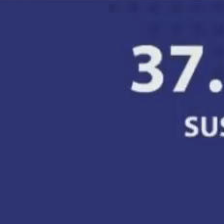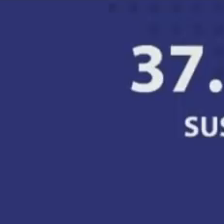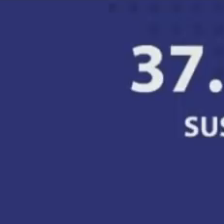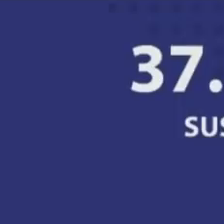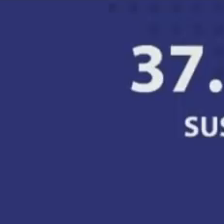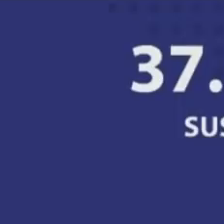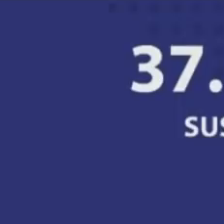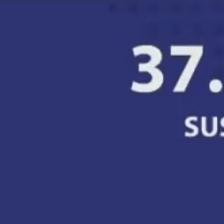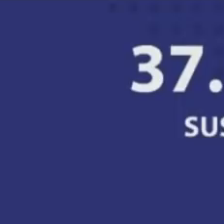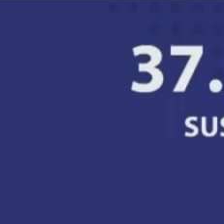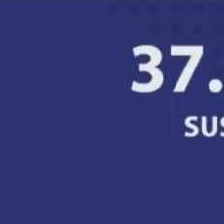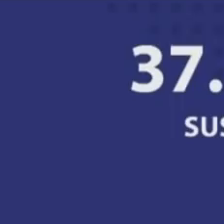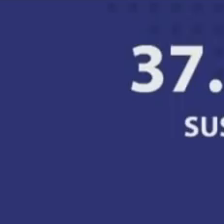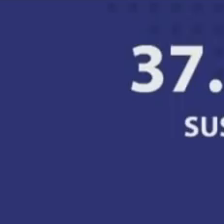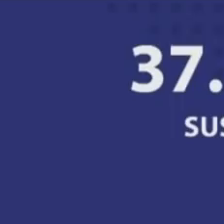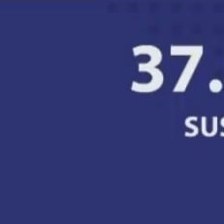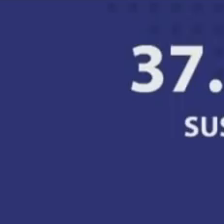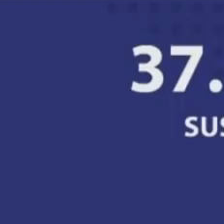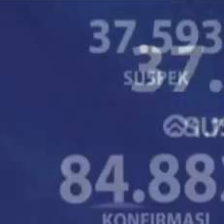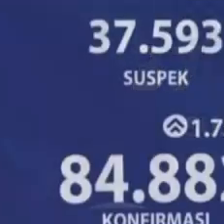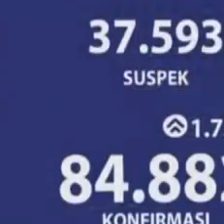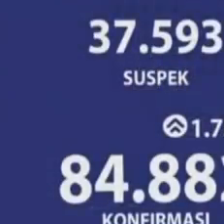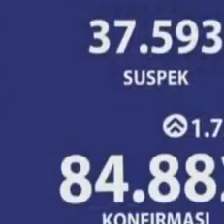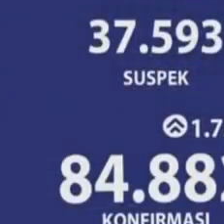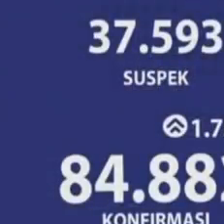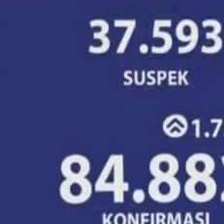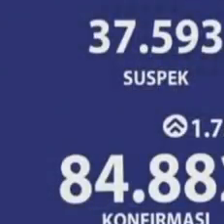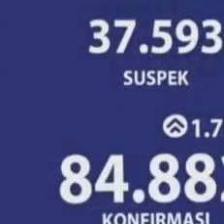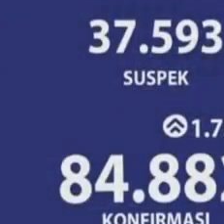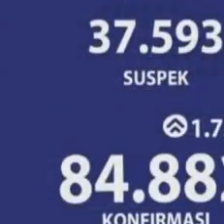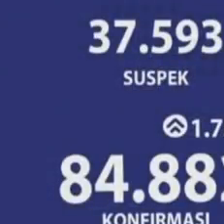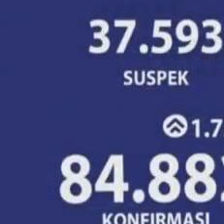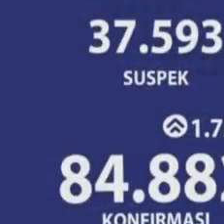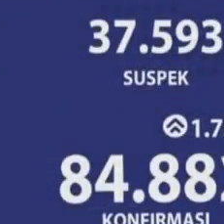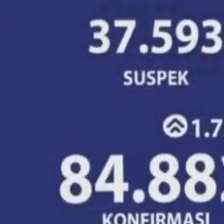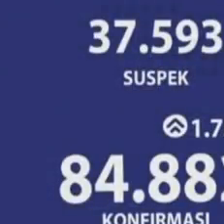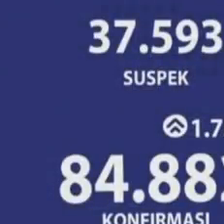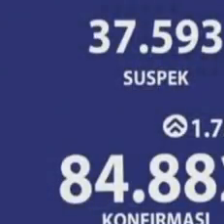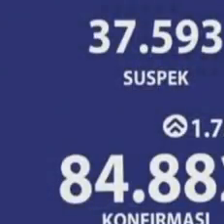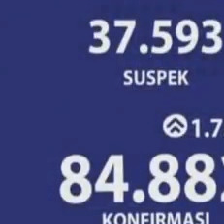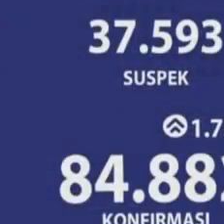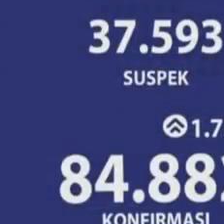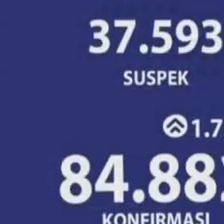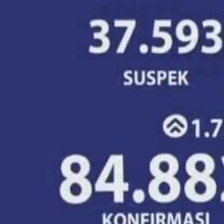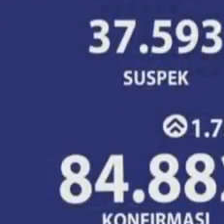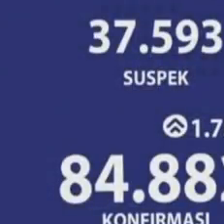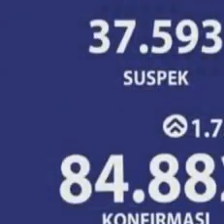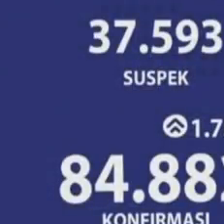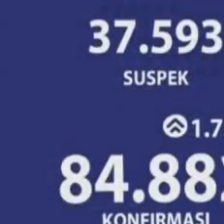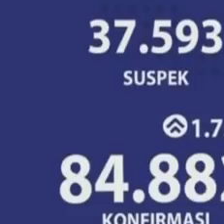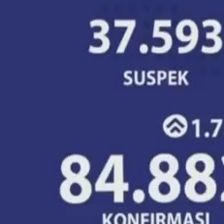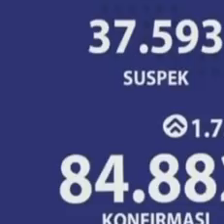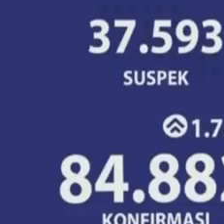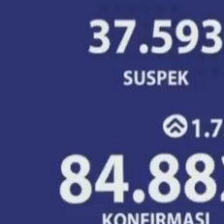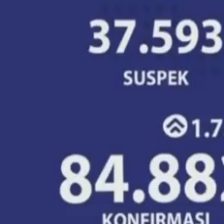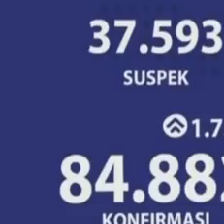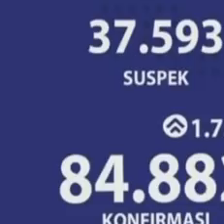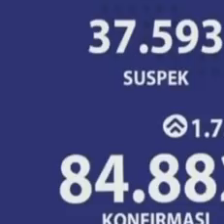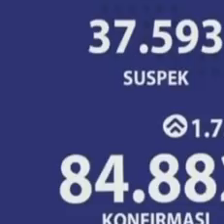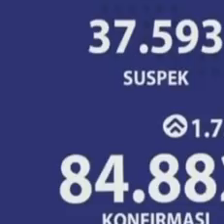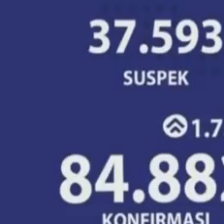Mari kita memahami kembali Hai bahwa kasus konfirmasi positif